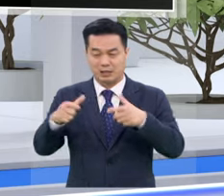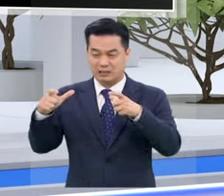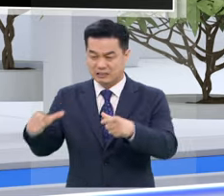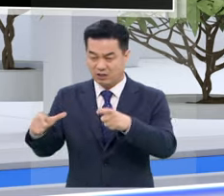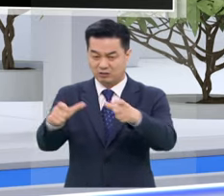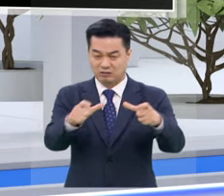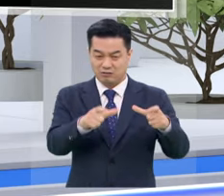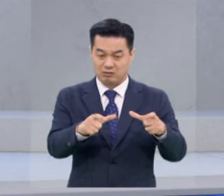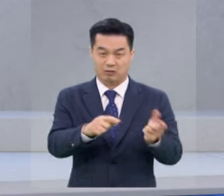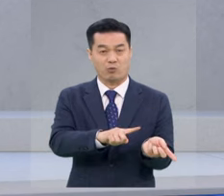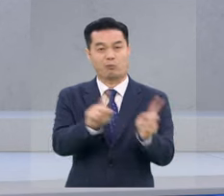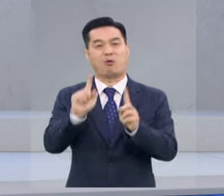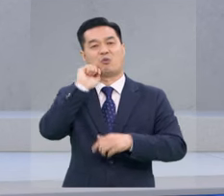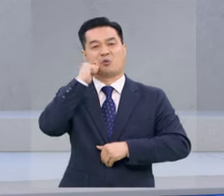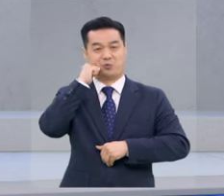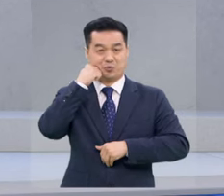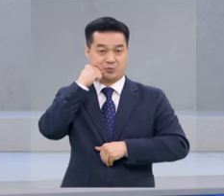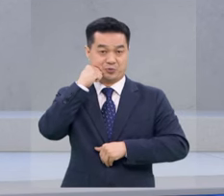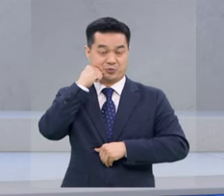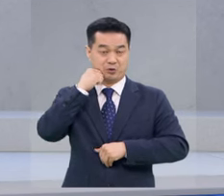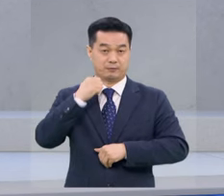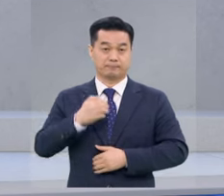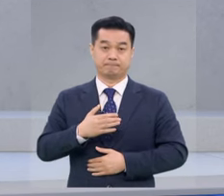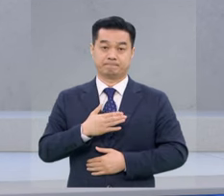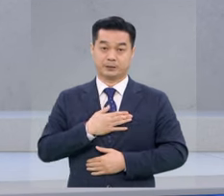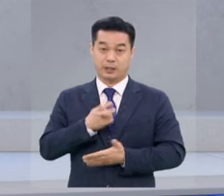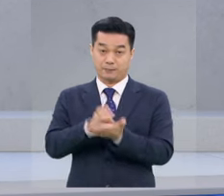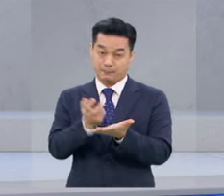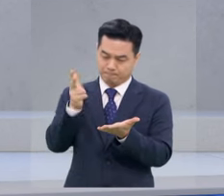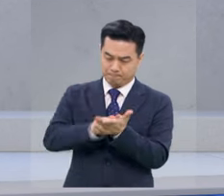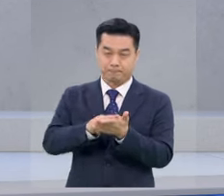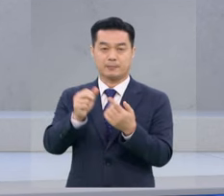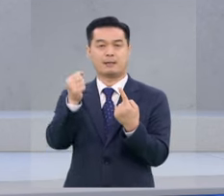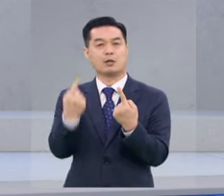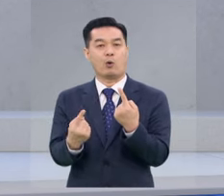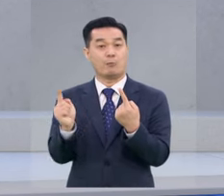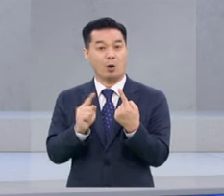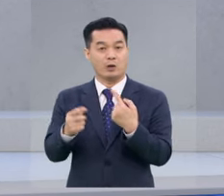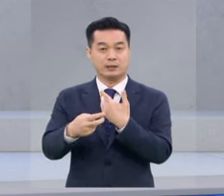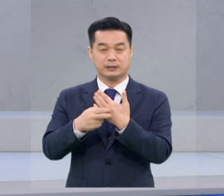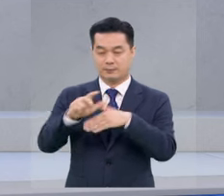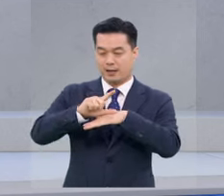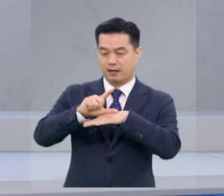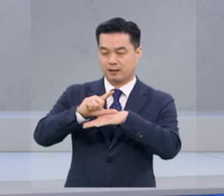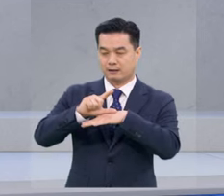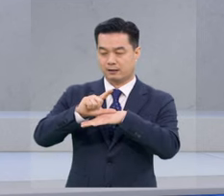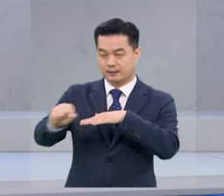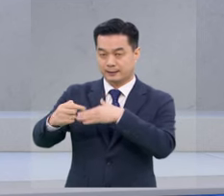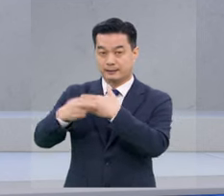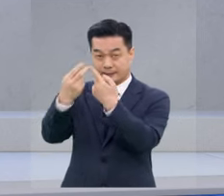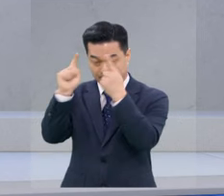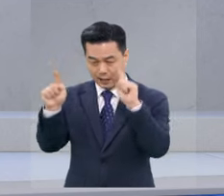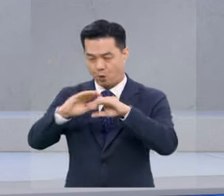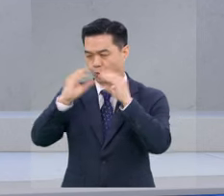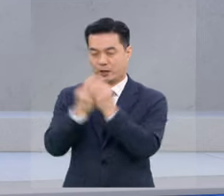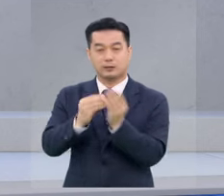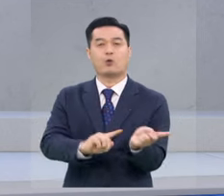수 없습니다 저의 입법 1호 공략은 지방 의대의 완전한 환원합니다